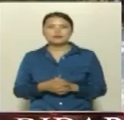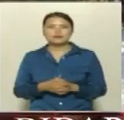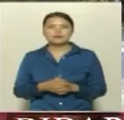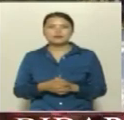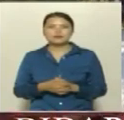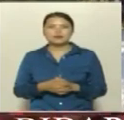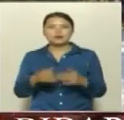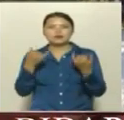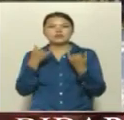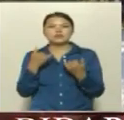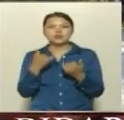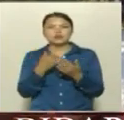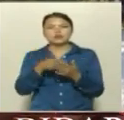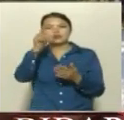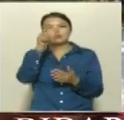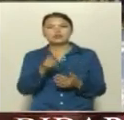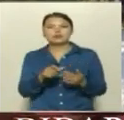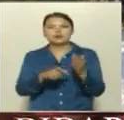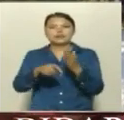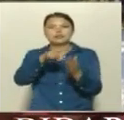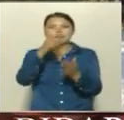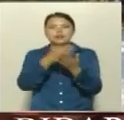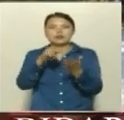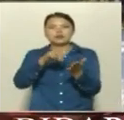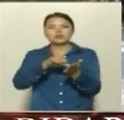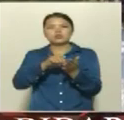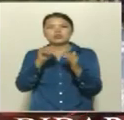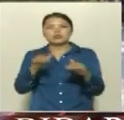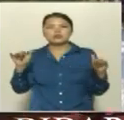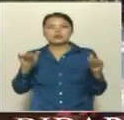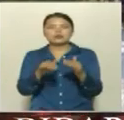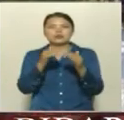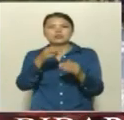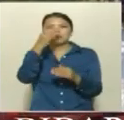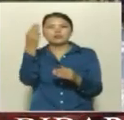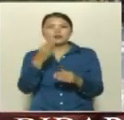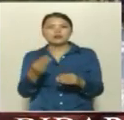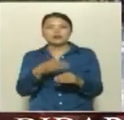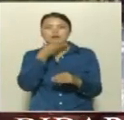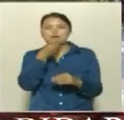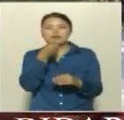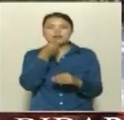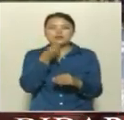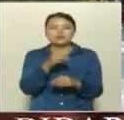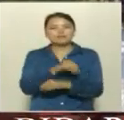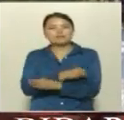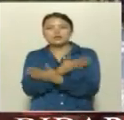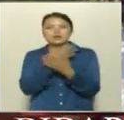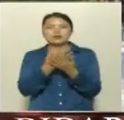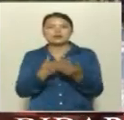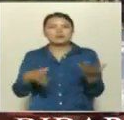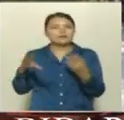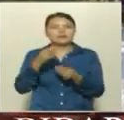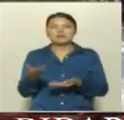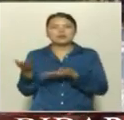сегодня артисты исполняют мелодию нашего мангстал Нам нравится духовно вечер проходит прекрасно Желаю